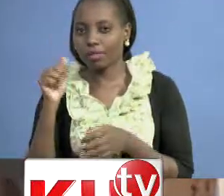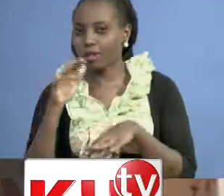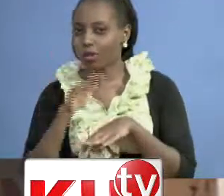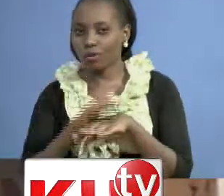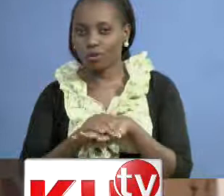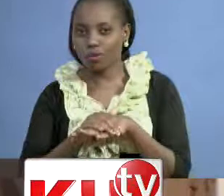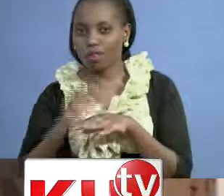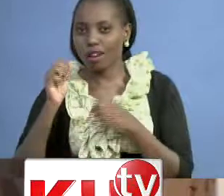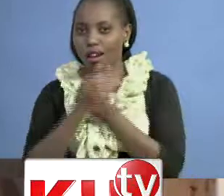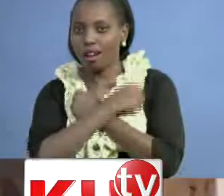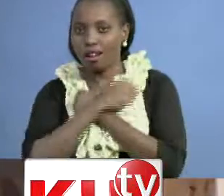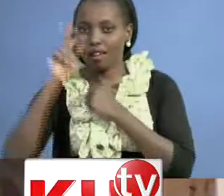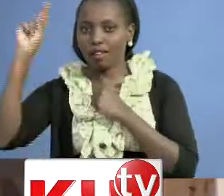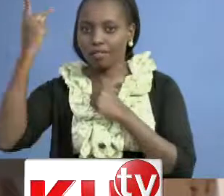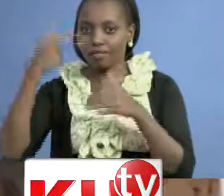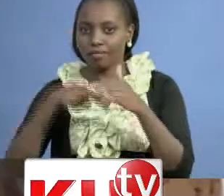who loved this nation.